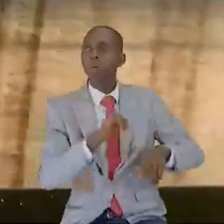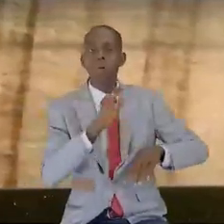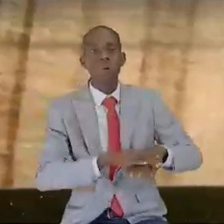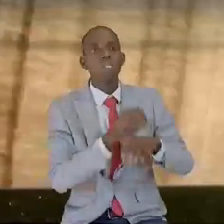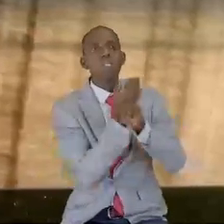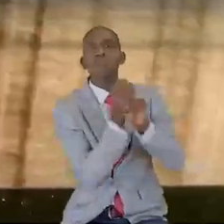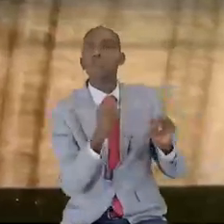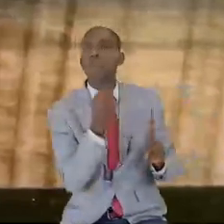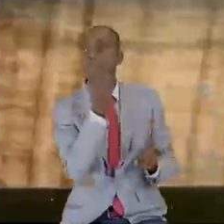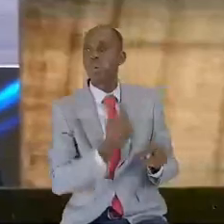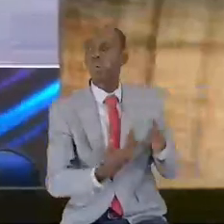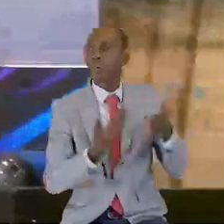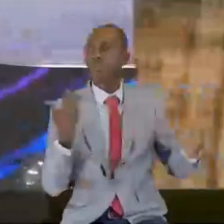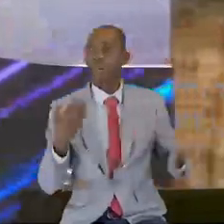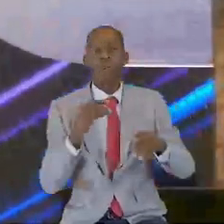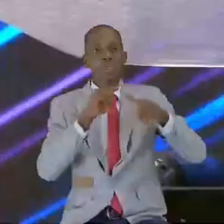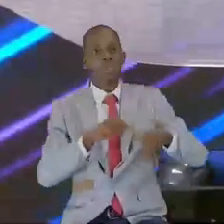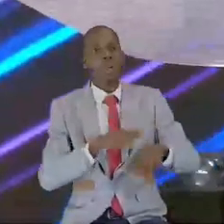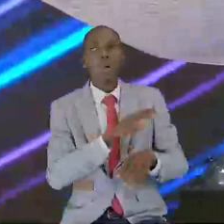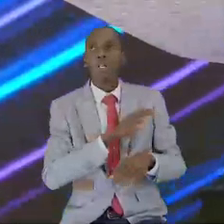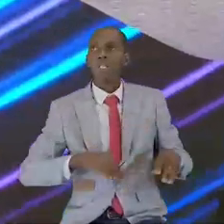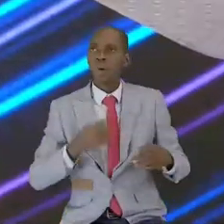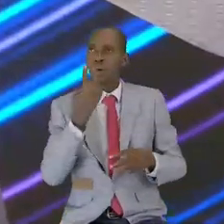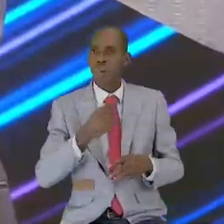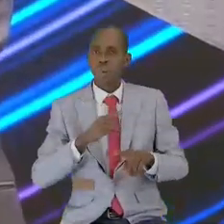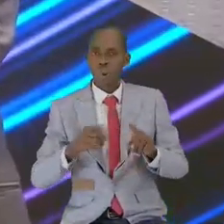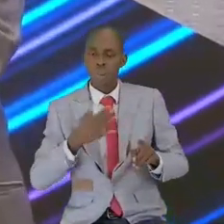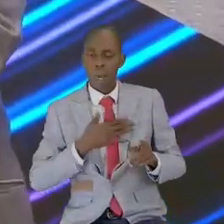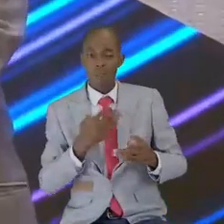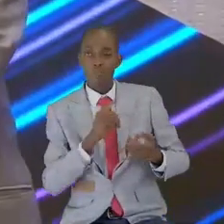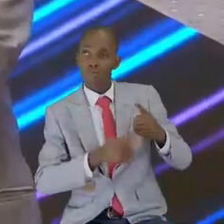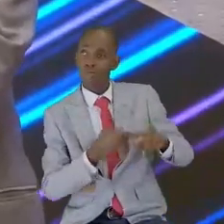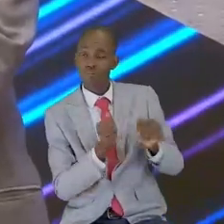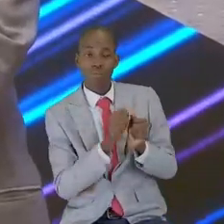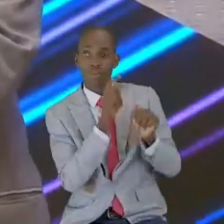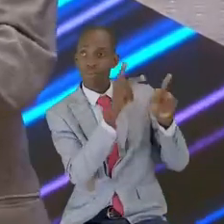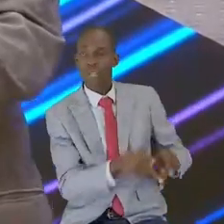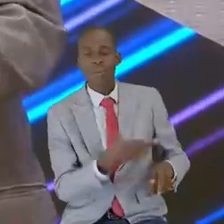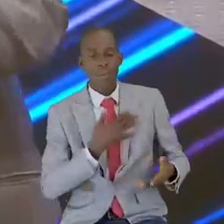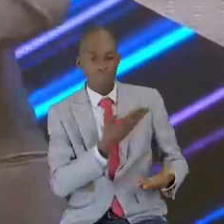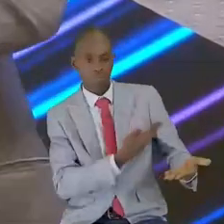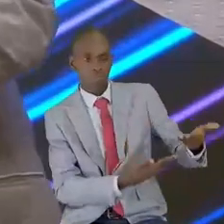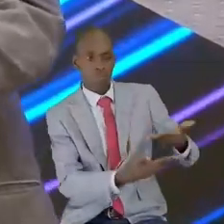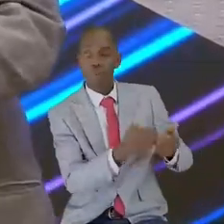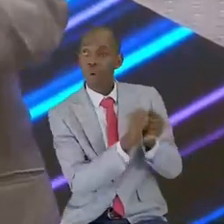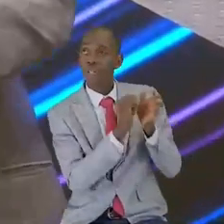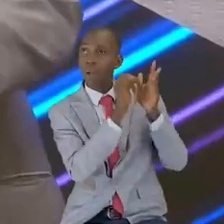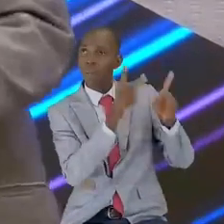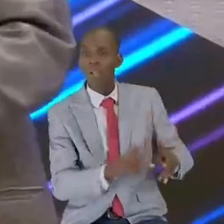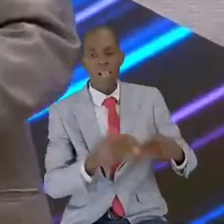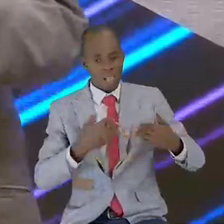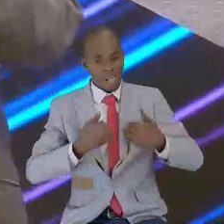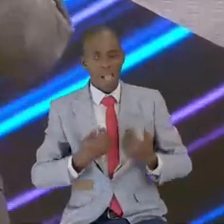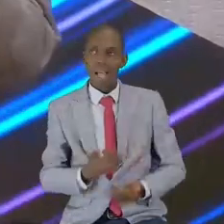sur une vie avant que je la rencontre. Mon interaction avec elle maintenant, mon interaction avec lui maintenant, l'a changé,